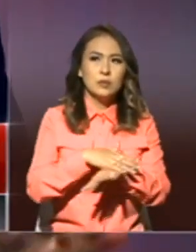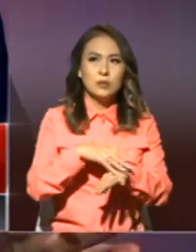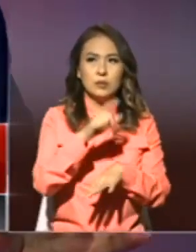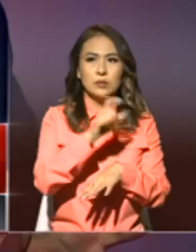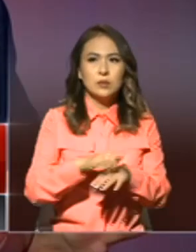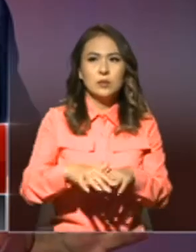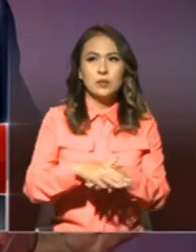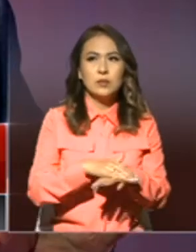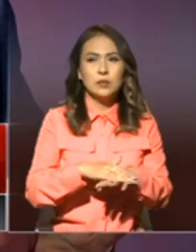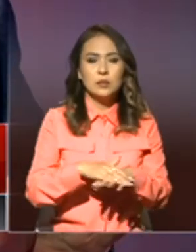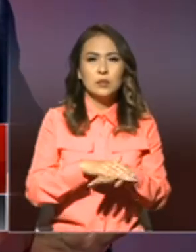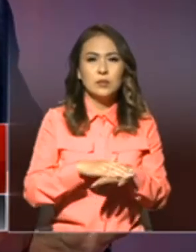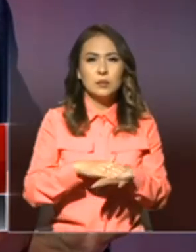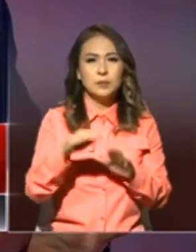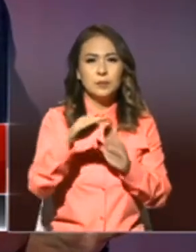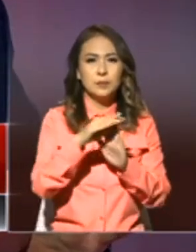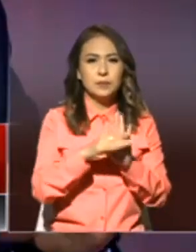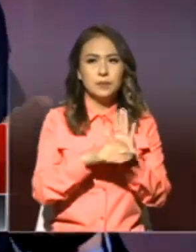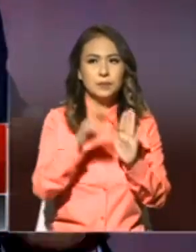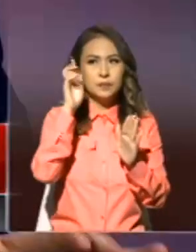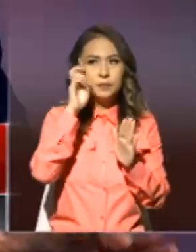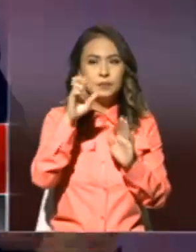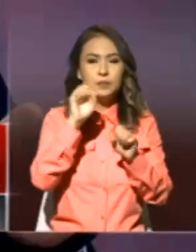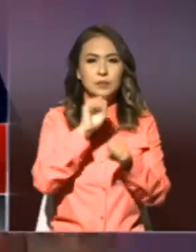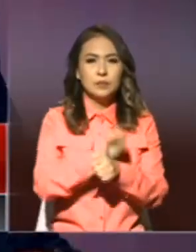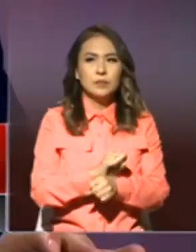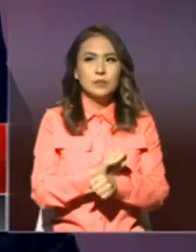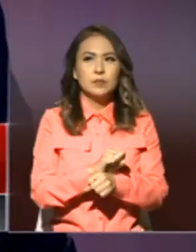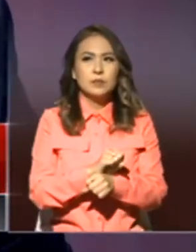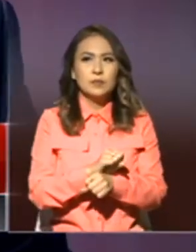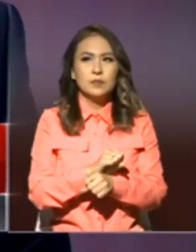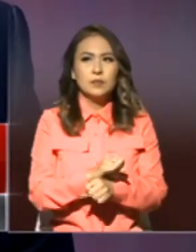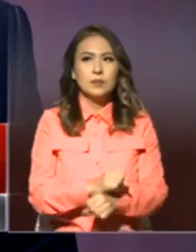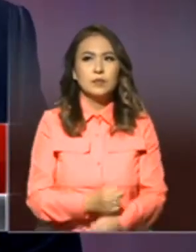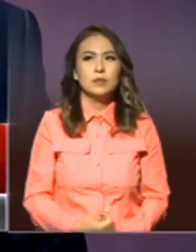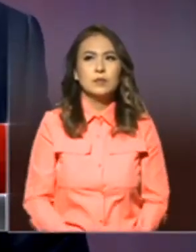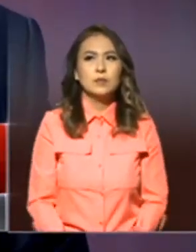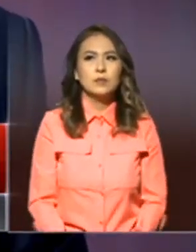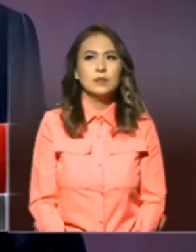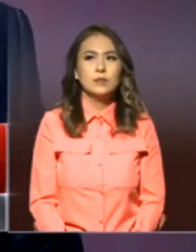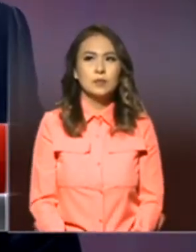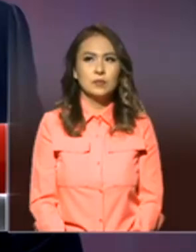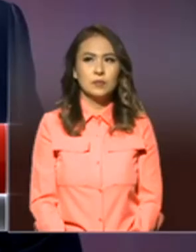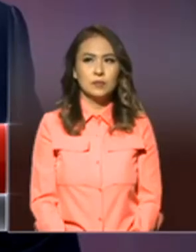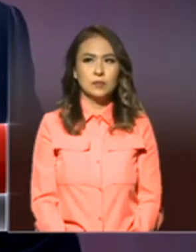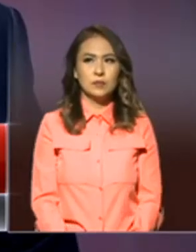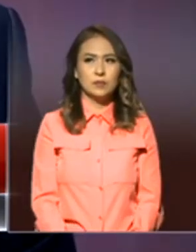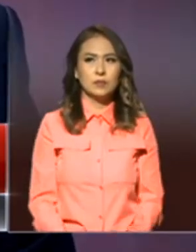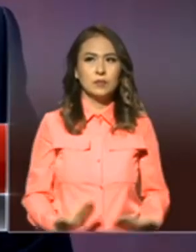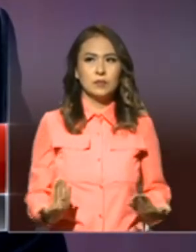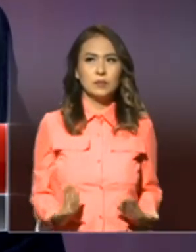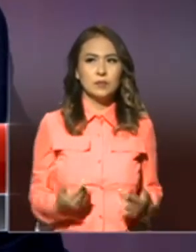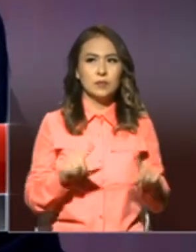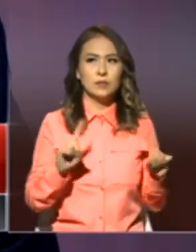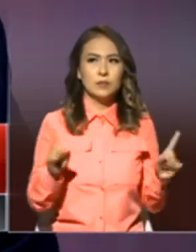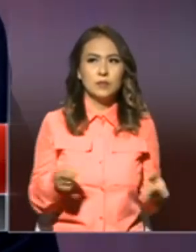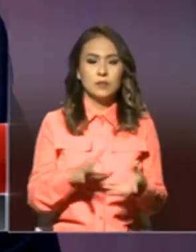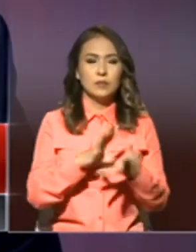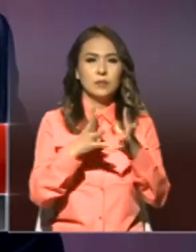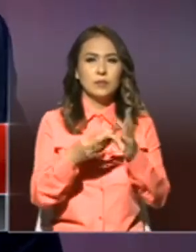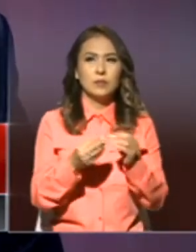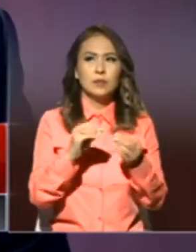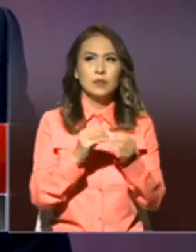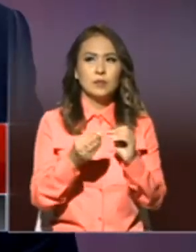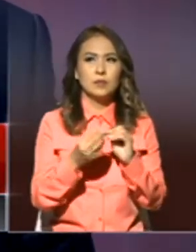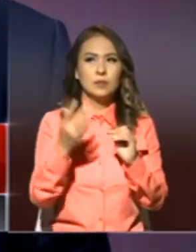Астана, Алматыдағы мемлекеттік бағдарламалар тоқтаттық қой қазір. Дұрыс қой, әлеуметтік сол жақтарға әл-ауқатын көтермейінше халықтың жалпы бұл мәселе үй